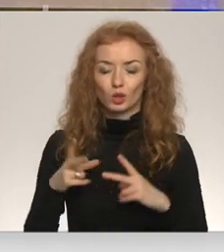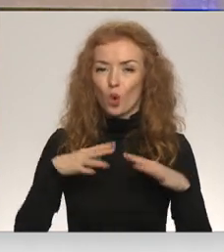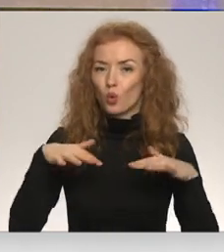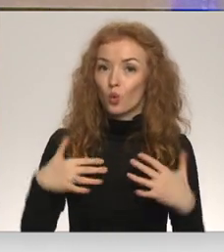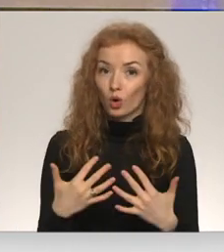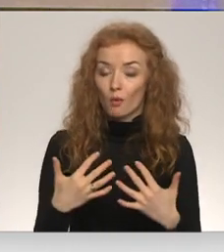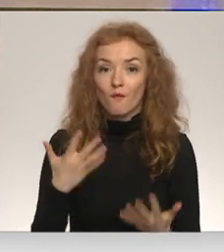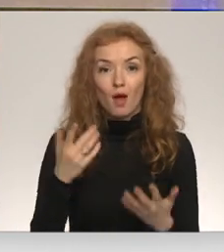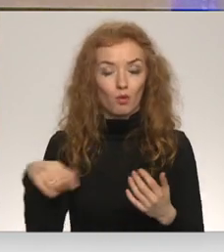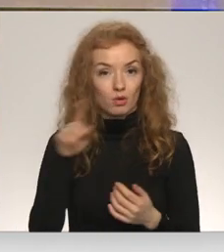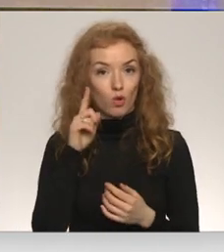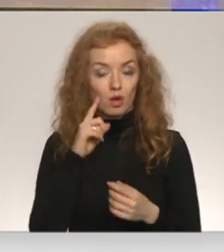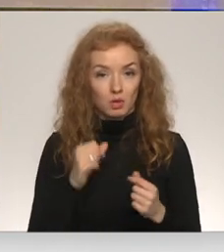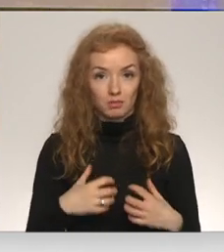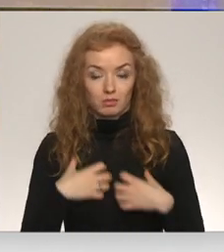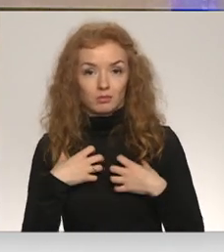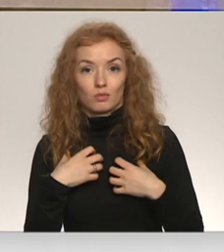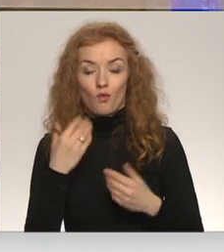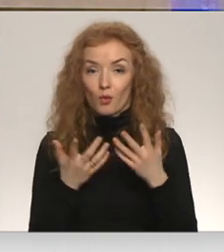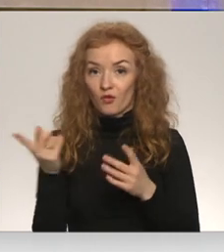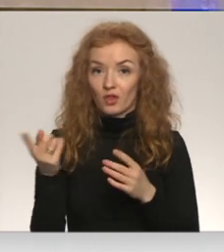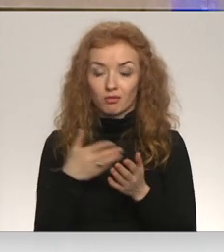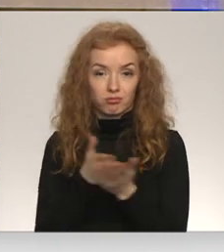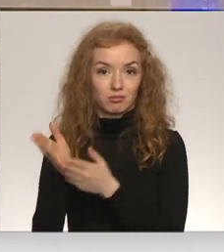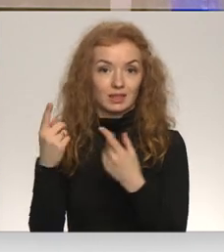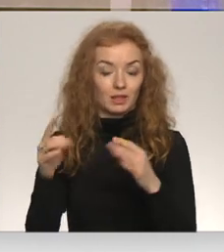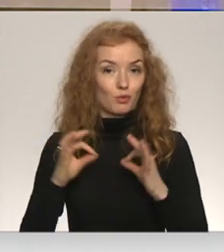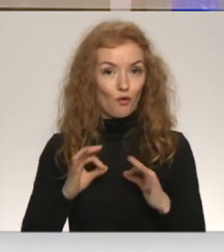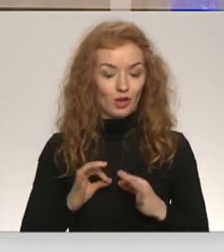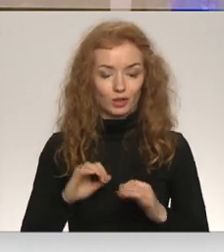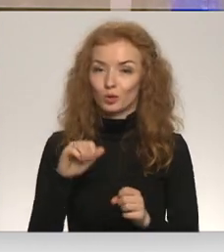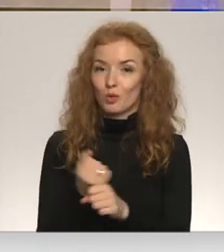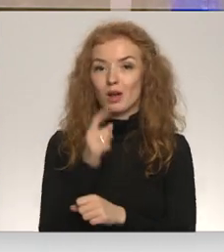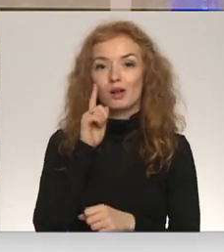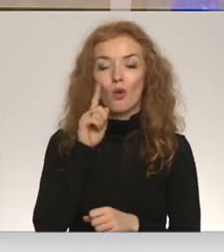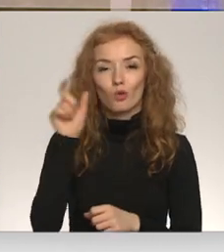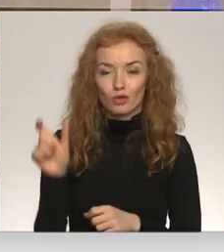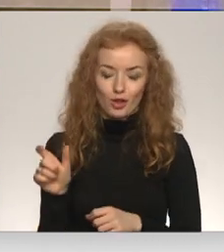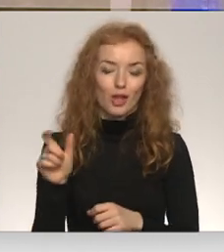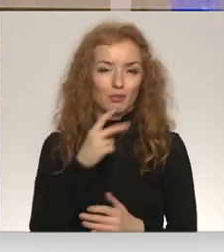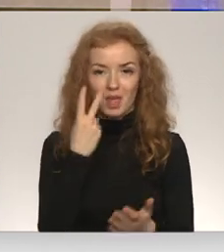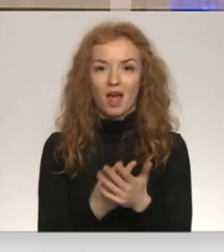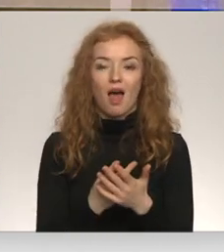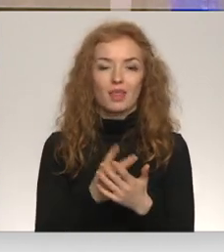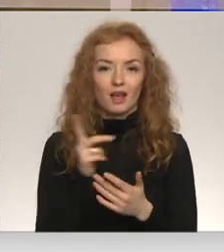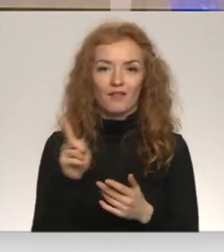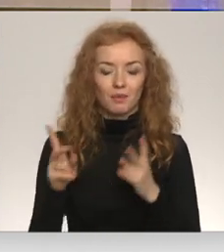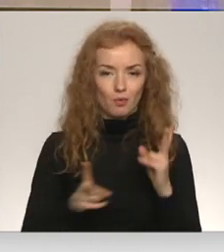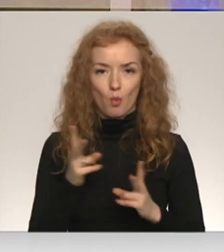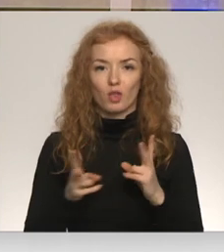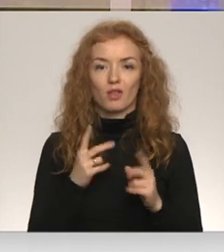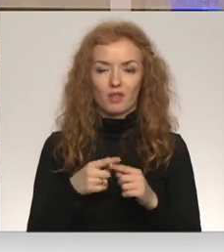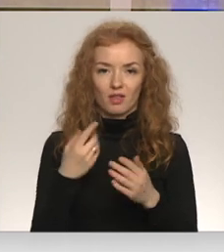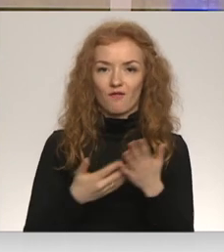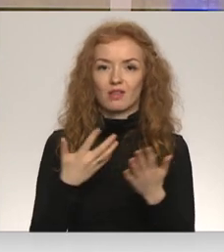varbūt nobaidīs topošos speciālistus un viņi tomēr izvēlēsies citu profesiju. Taču jaunieši pierādījuši pretējo – lielo deksmi un motivāciju